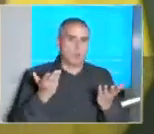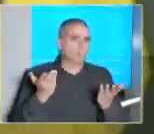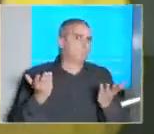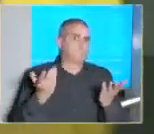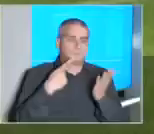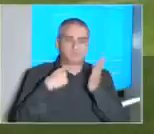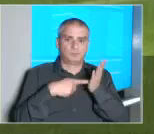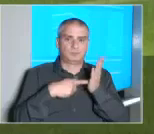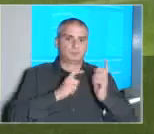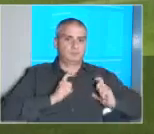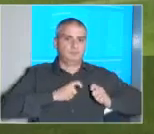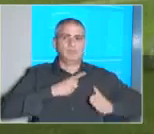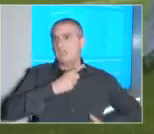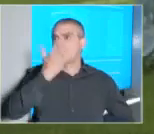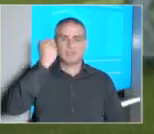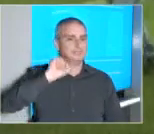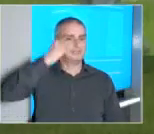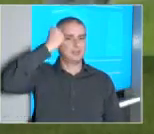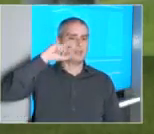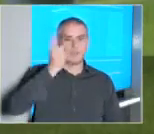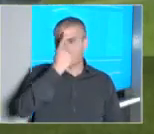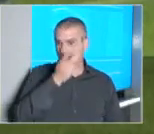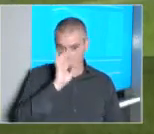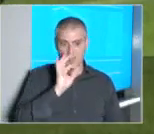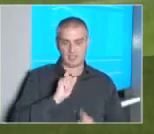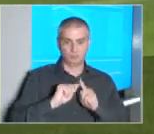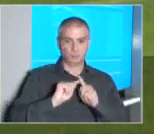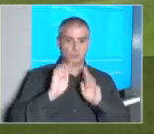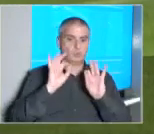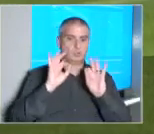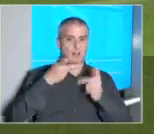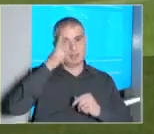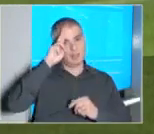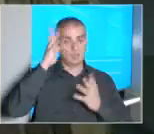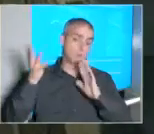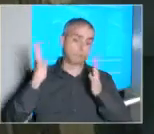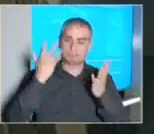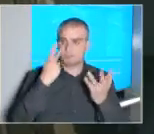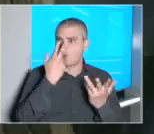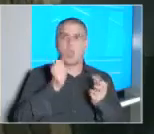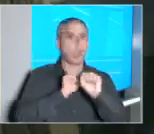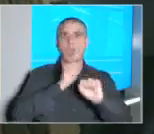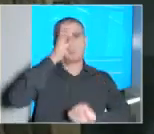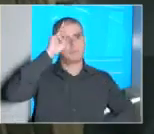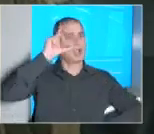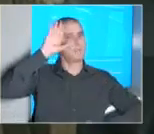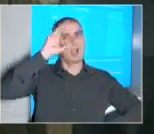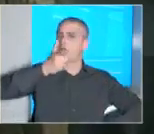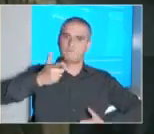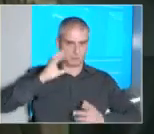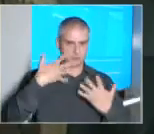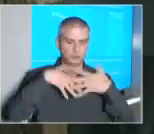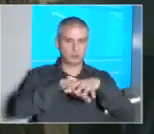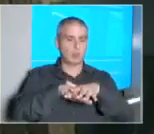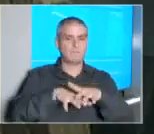יודע, נגיד תנועת מכבי, שזה הציונים הכלליים, וזה עדיין סוג של אולי ליכוד, אם תרצו, אני לא רואה את אוהדי מכבי חיפה, שם יש